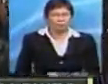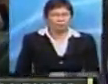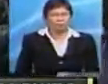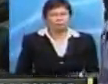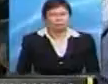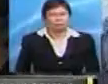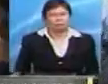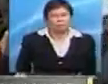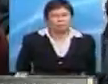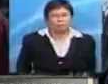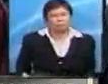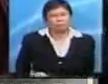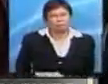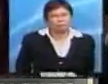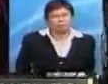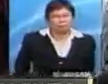Yes.